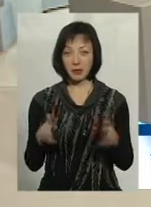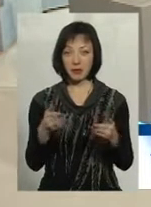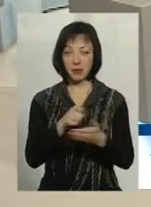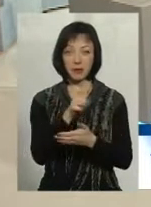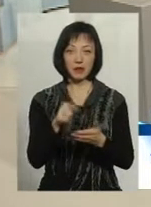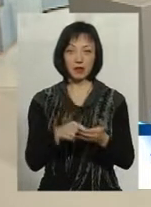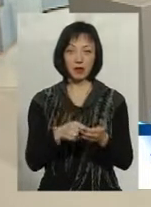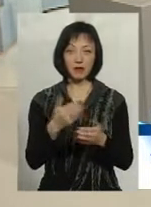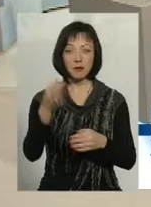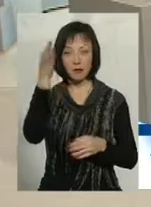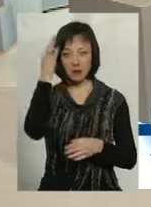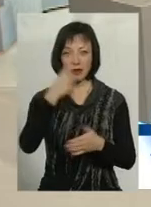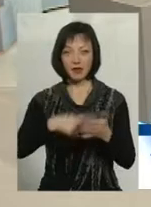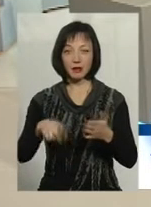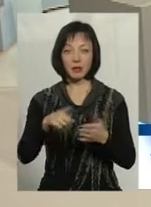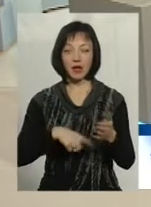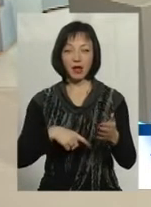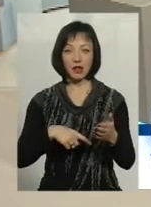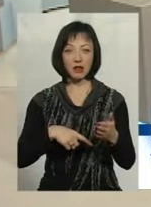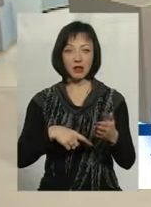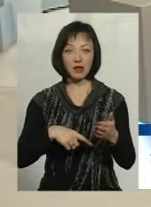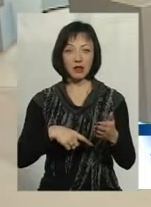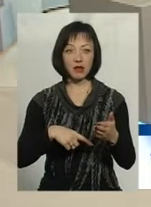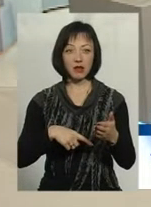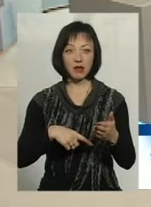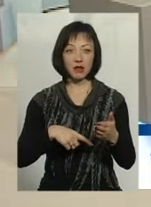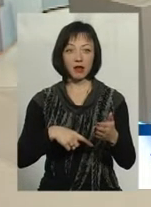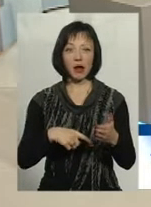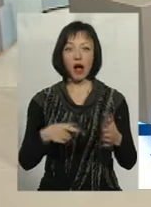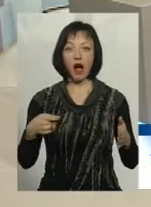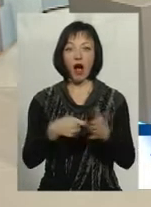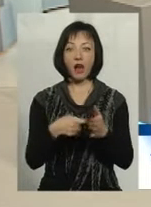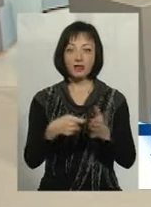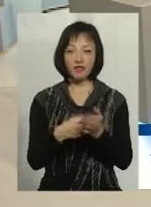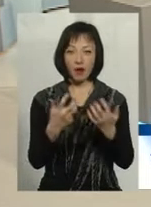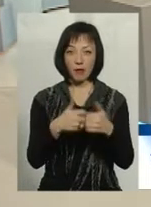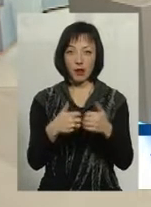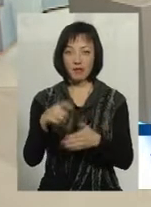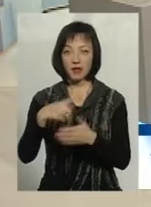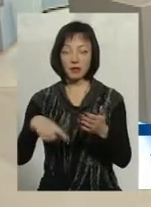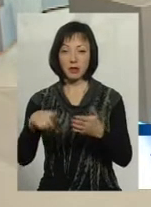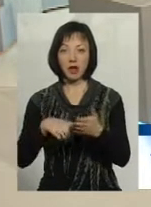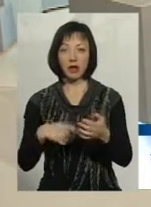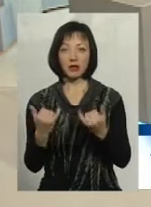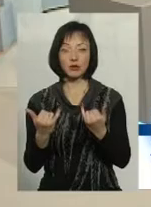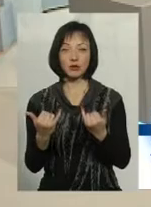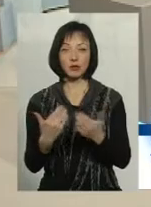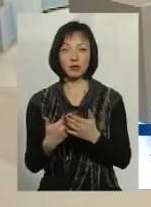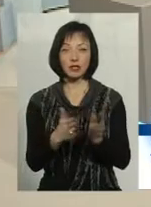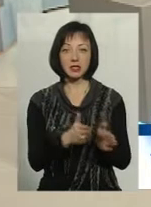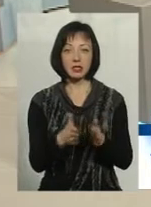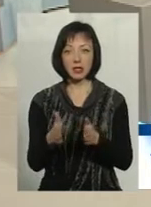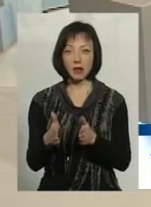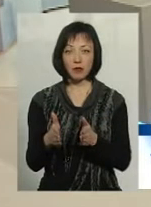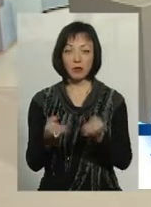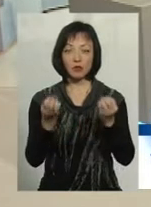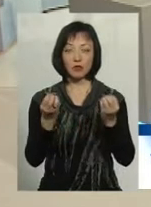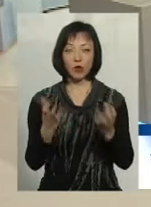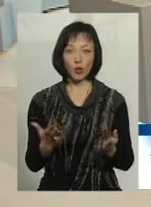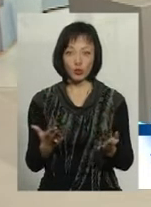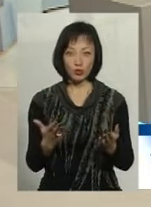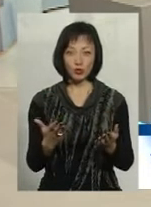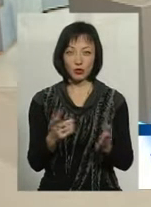вернуся до прав підприємців. Це ж ми тільки 3200 маємо проблему сьогодні. Але за цим тягнеться ще податок на нерухоме майно. Хоча правда говорить, що наче там велику